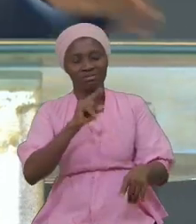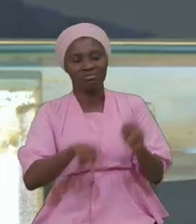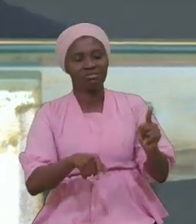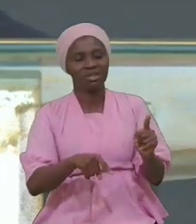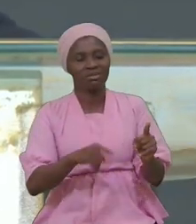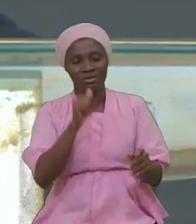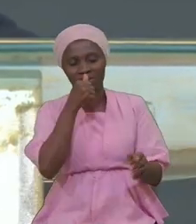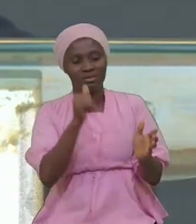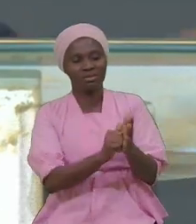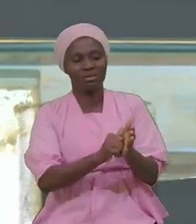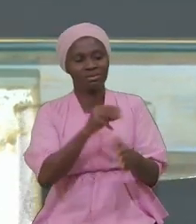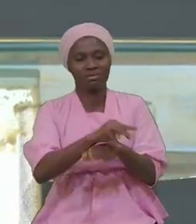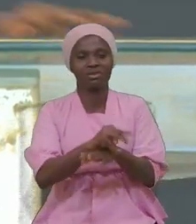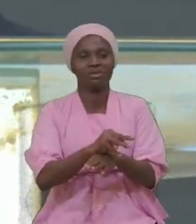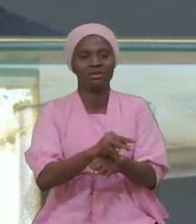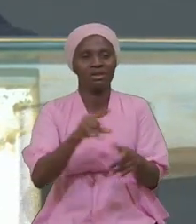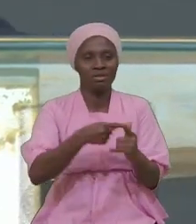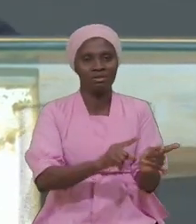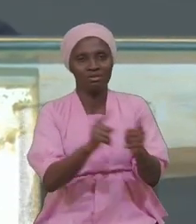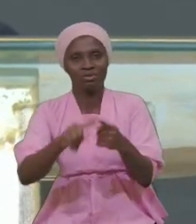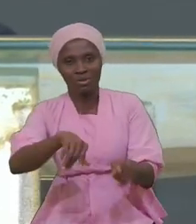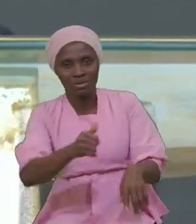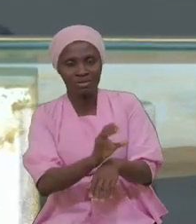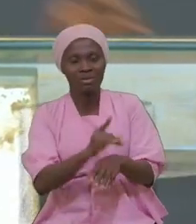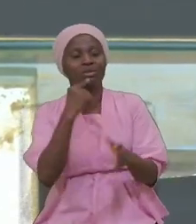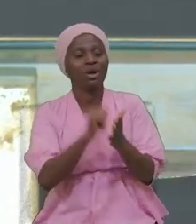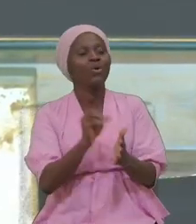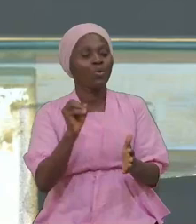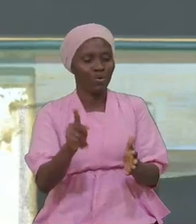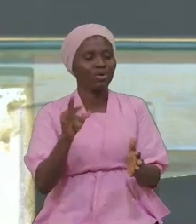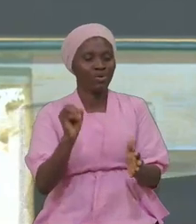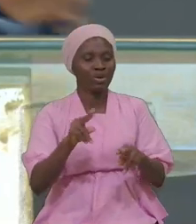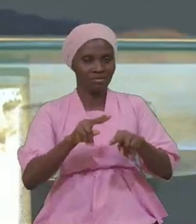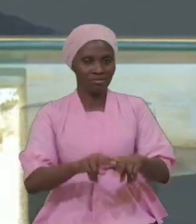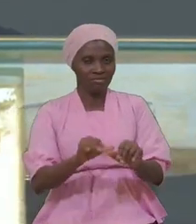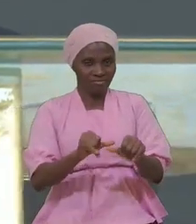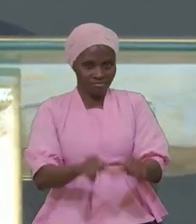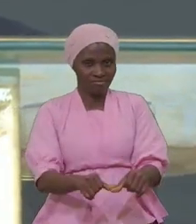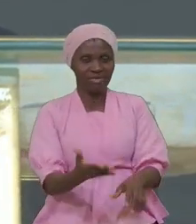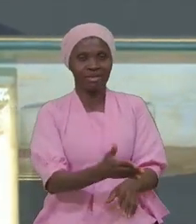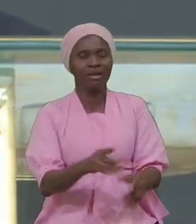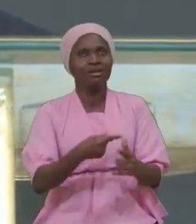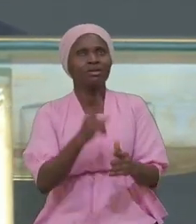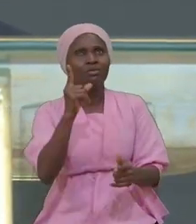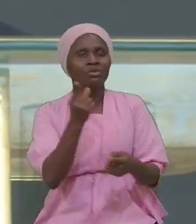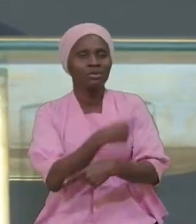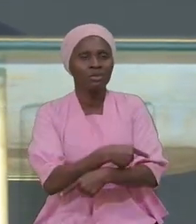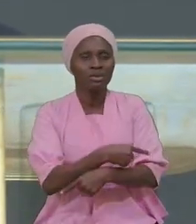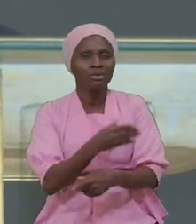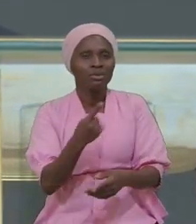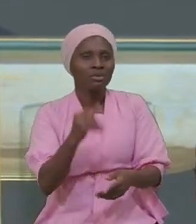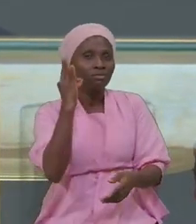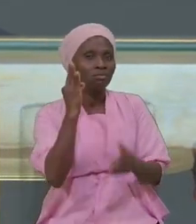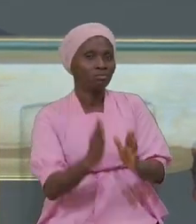peux pas supporter là, cela, ils vont ailleurs. Et dit qu'un jour, le prédicateur dit quelque chose